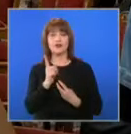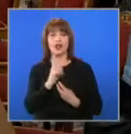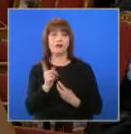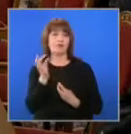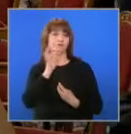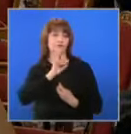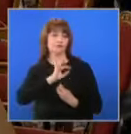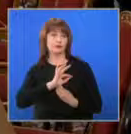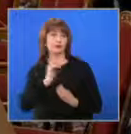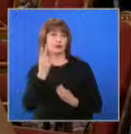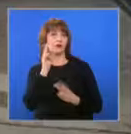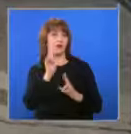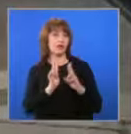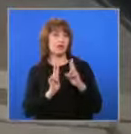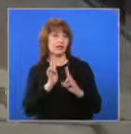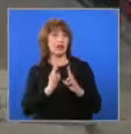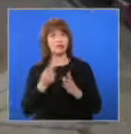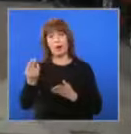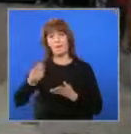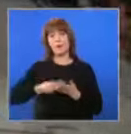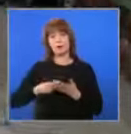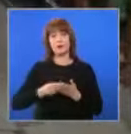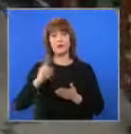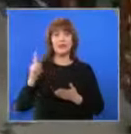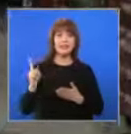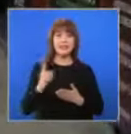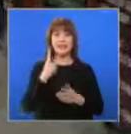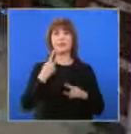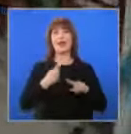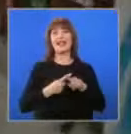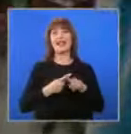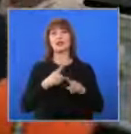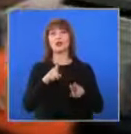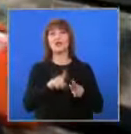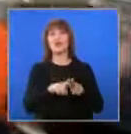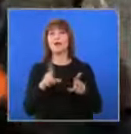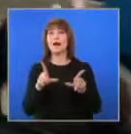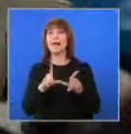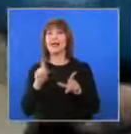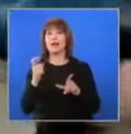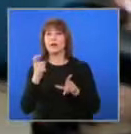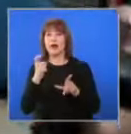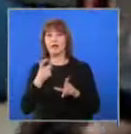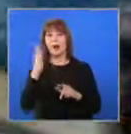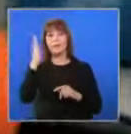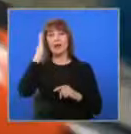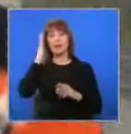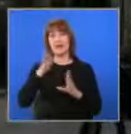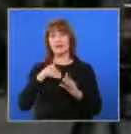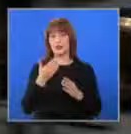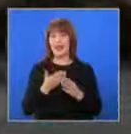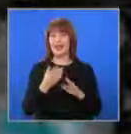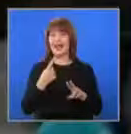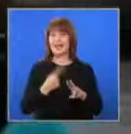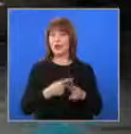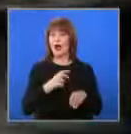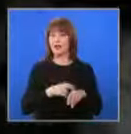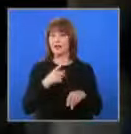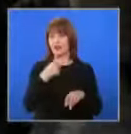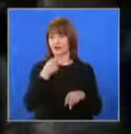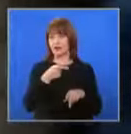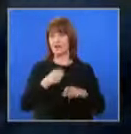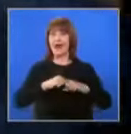постигнато съгласие и споразумението е подписано само от Христо Иванов и Мария Габриел, а премиерът в оставка Николай Денков каза, че това